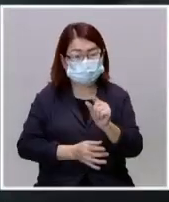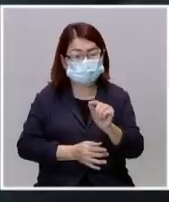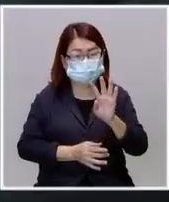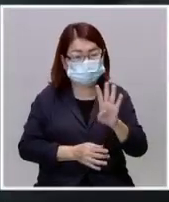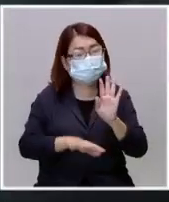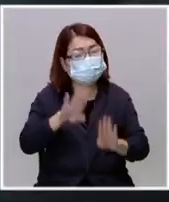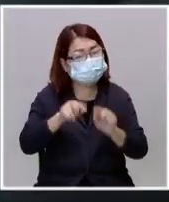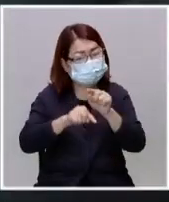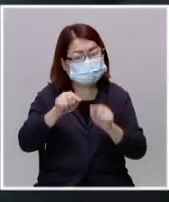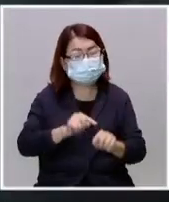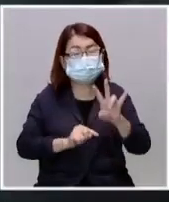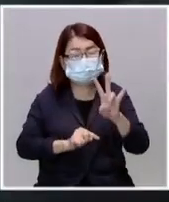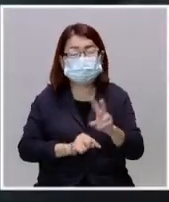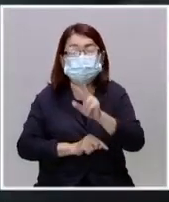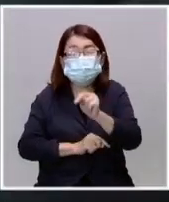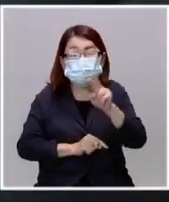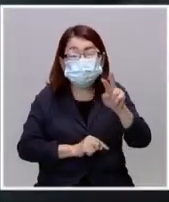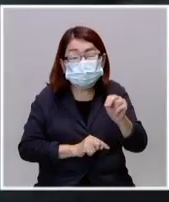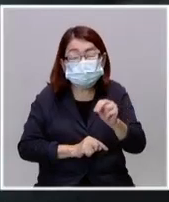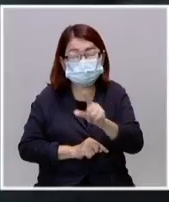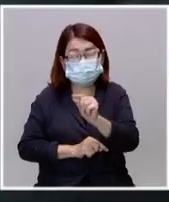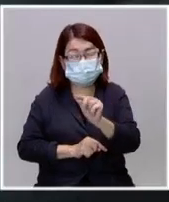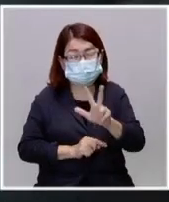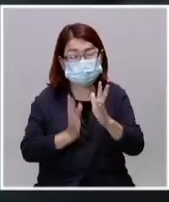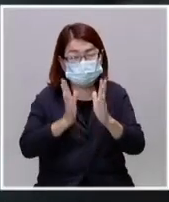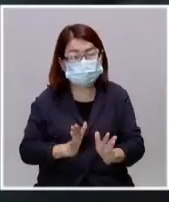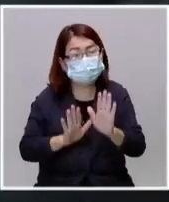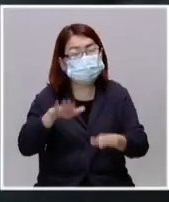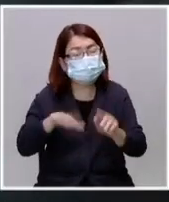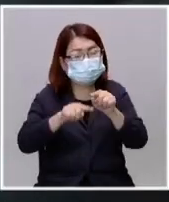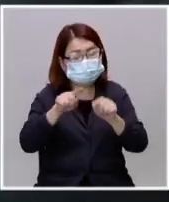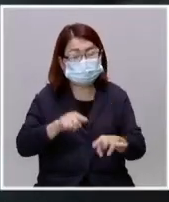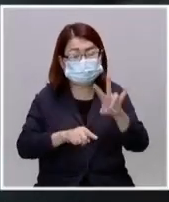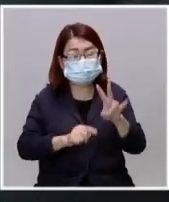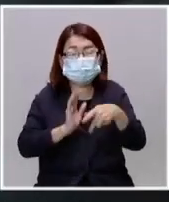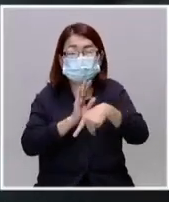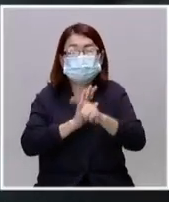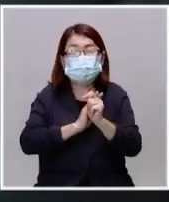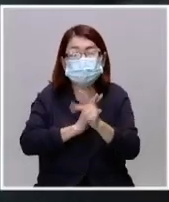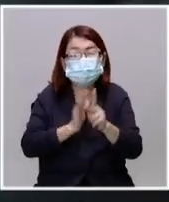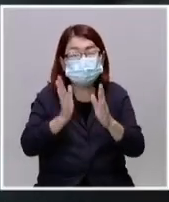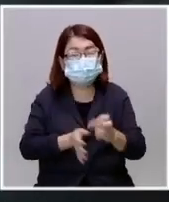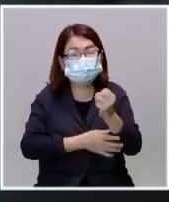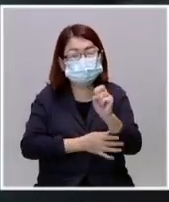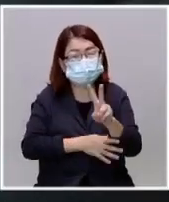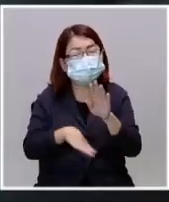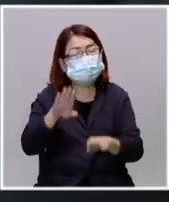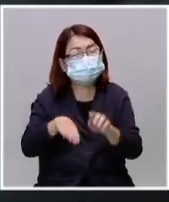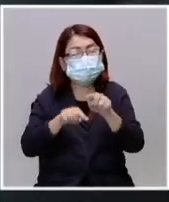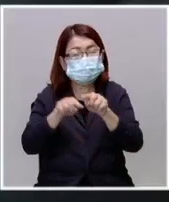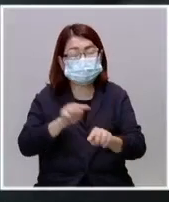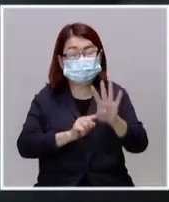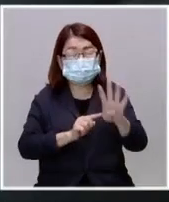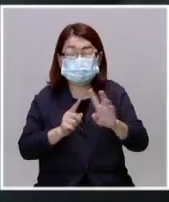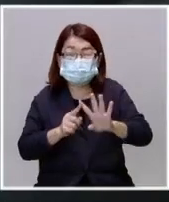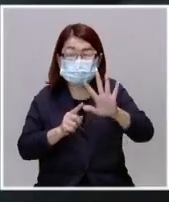เป็น 7% นนทบุรี23รายคิดเป็น 7% ปทุมธานี12รายคิดเป็น 4% และอันดับ5